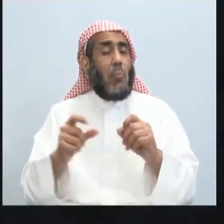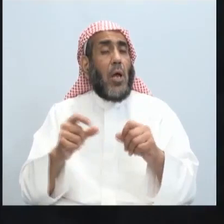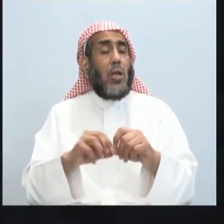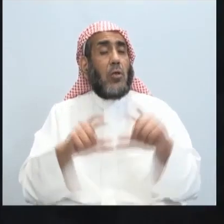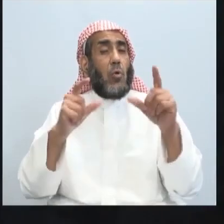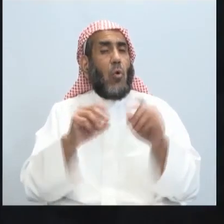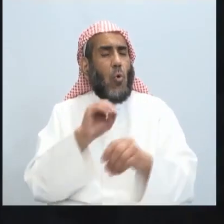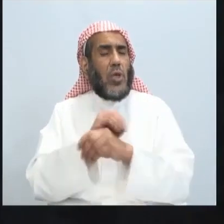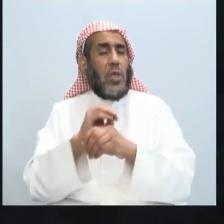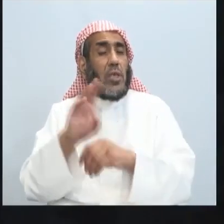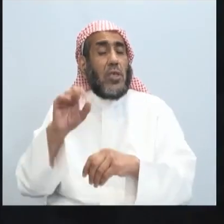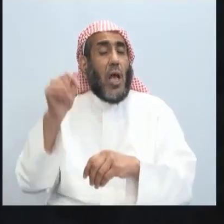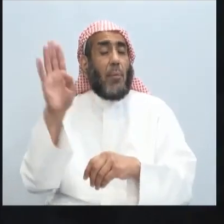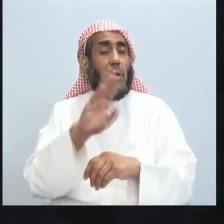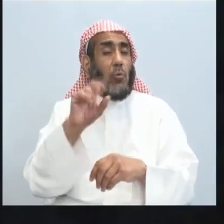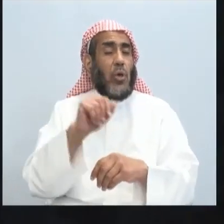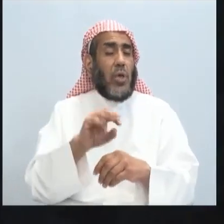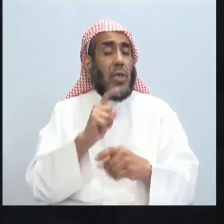وصيه جابر بن حيان